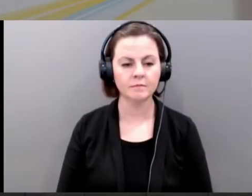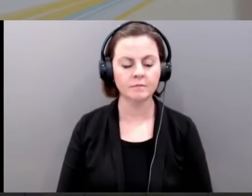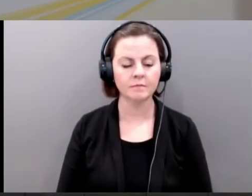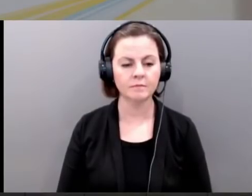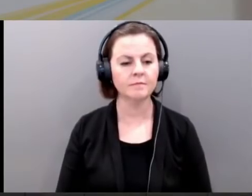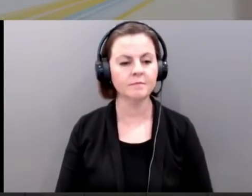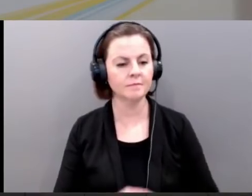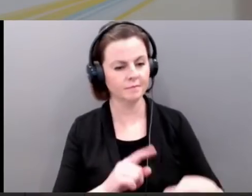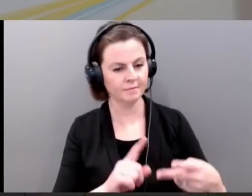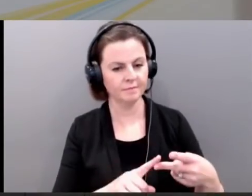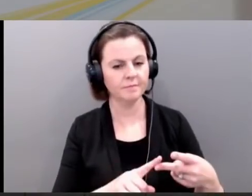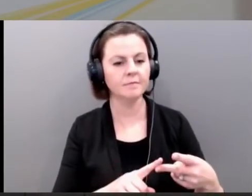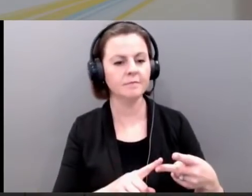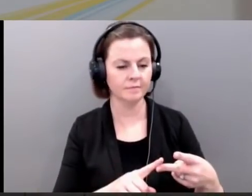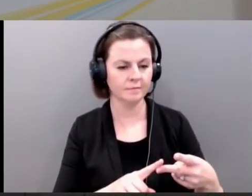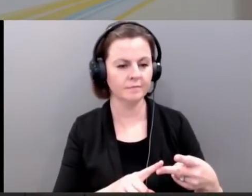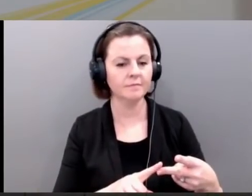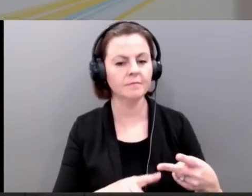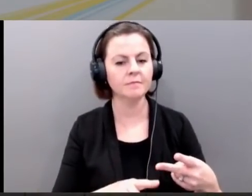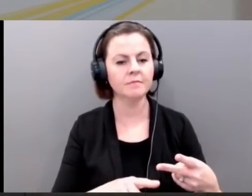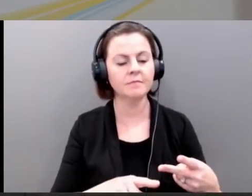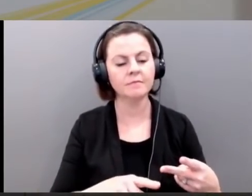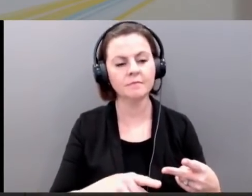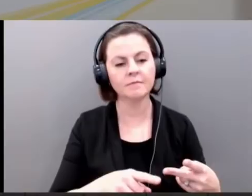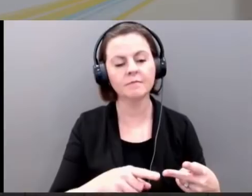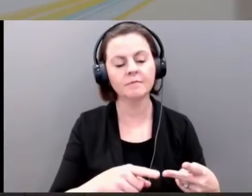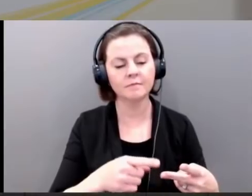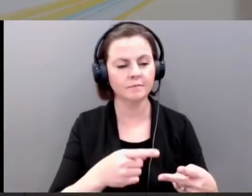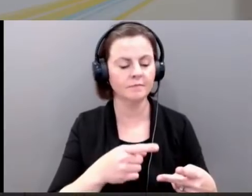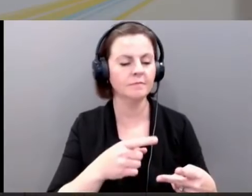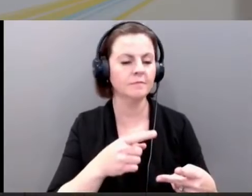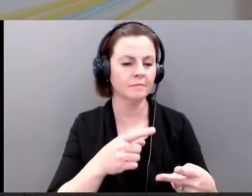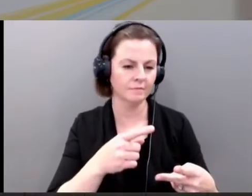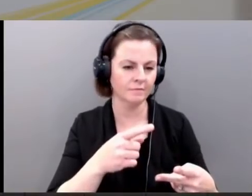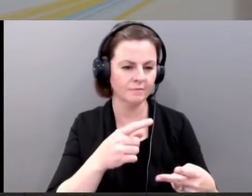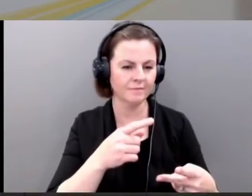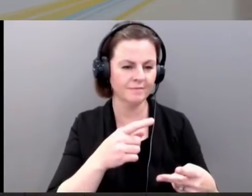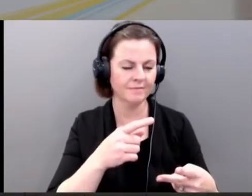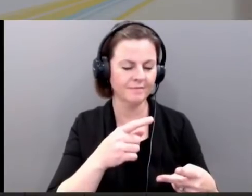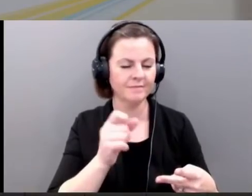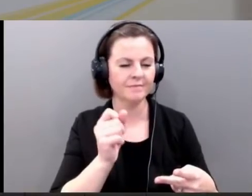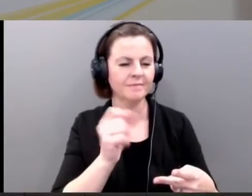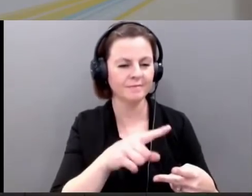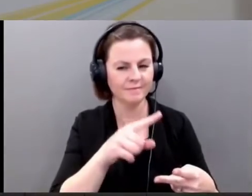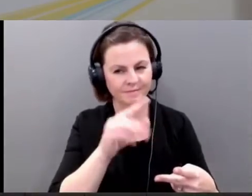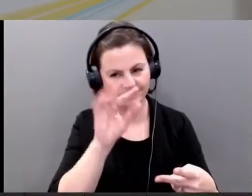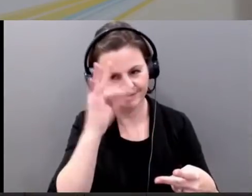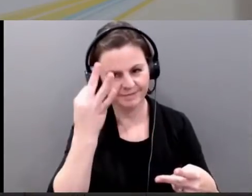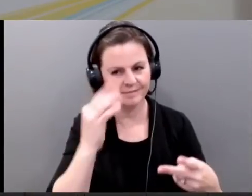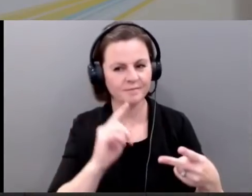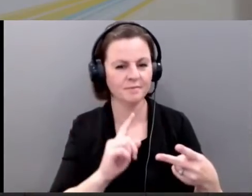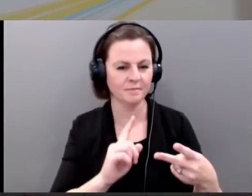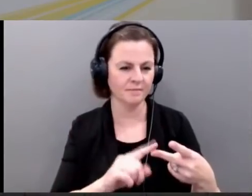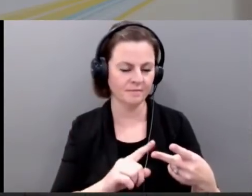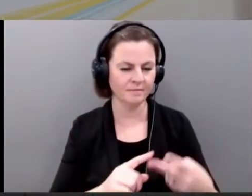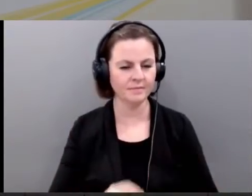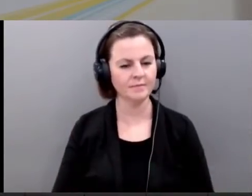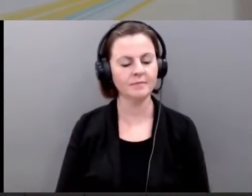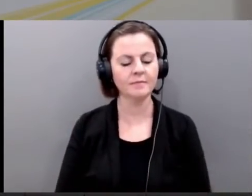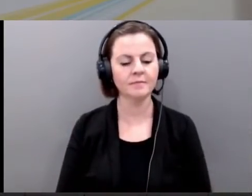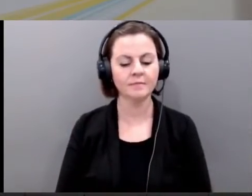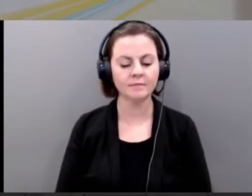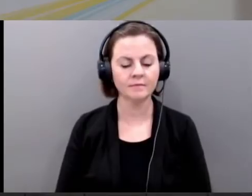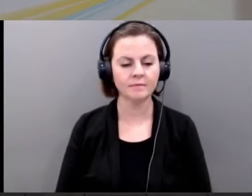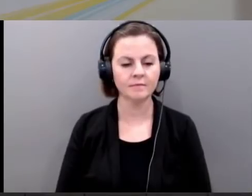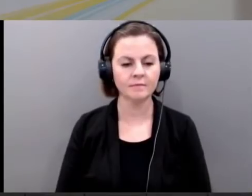Docteur Morrison, merci beaucoup pour toutes ces informations en français. Si vous voulez bien, ma première question, c'est, vous avez dit on